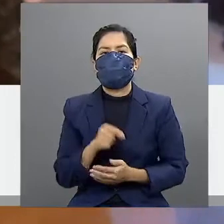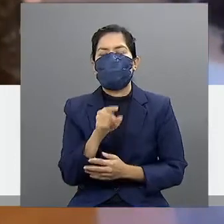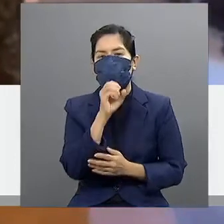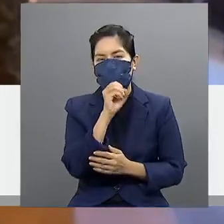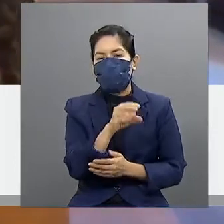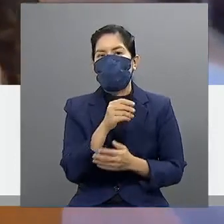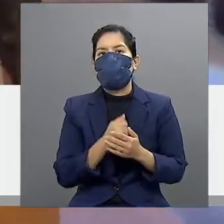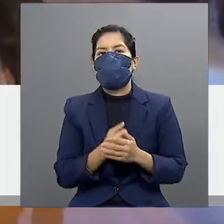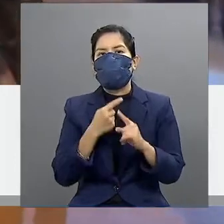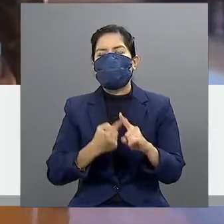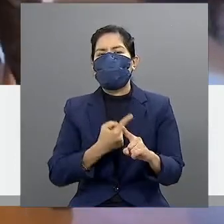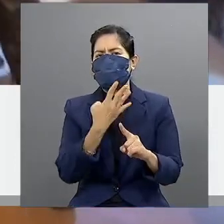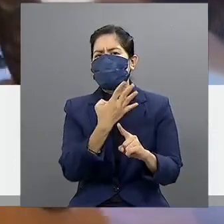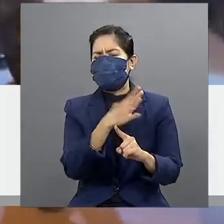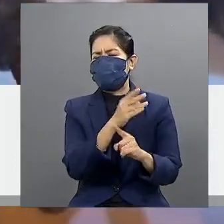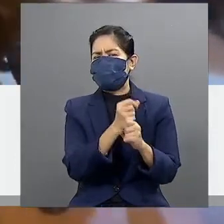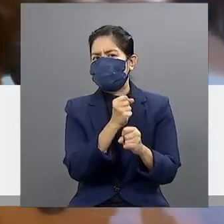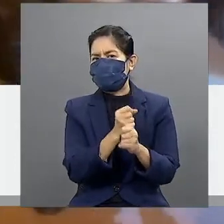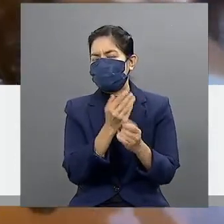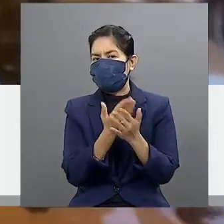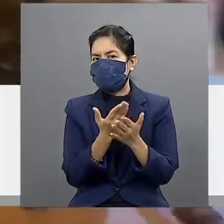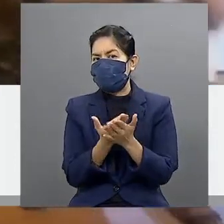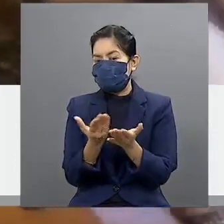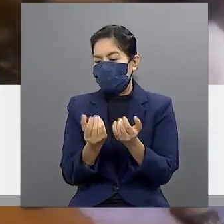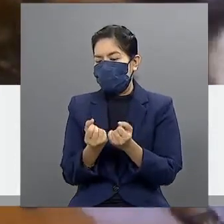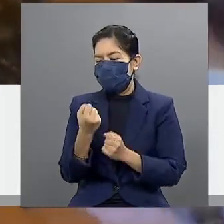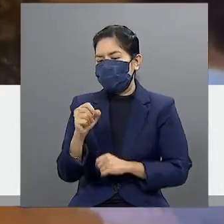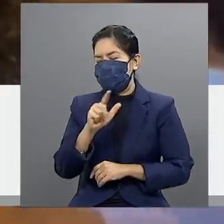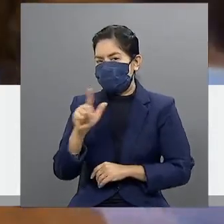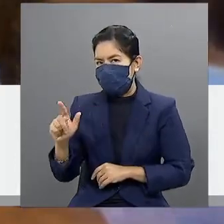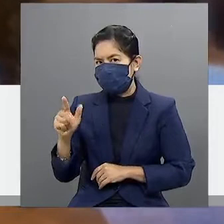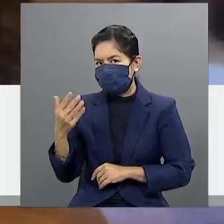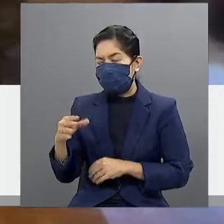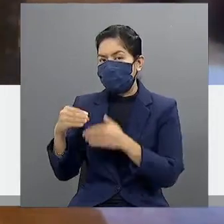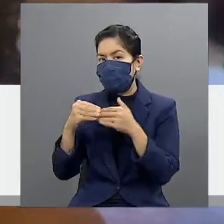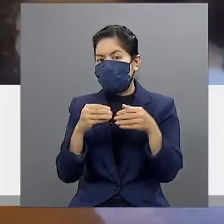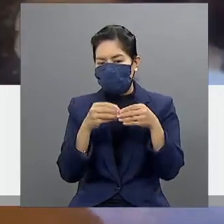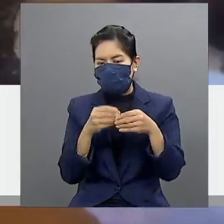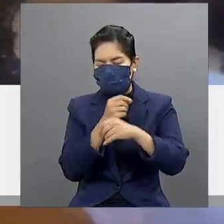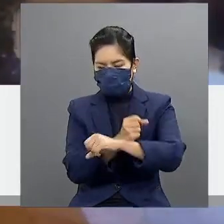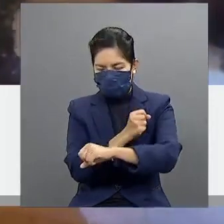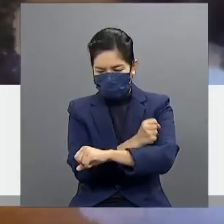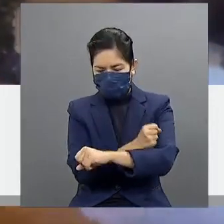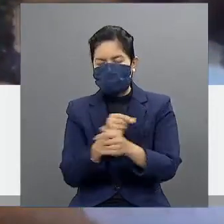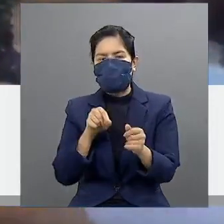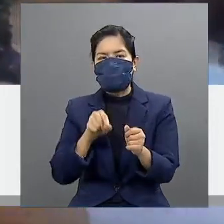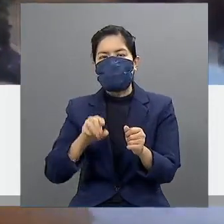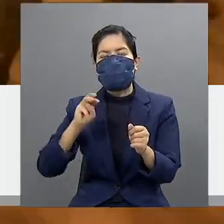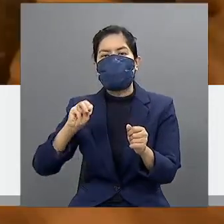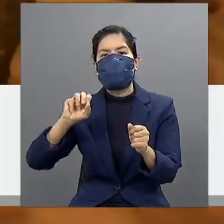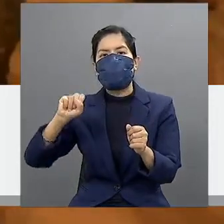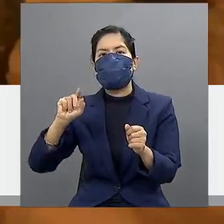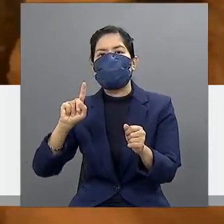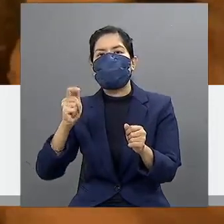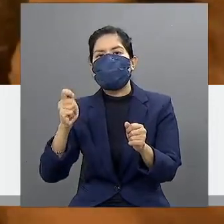แล้วกว่า10ล้านบาทนำพาแรงงานมาจากฝั่งเมียวดีตรงข้ามอำเภอแม่สอดจากนั้นจะไปพักที่ไร่กระเทียม